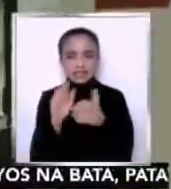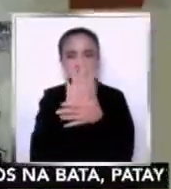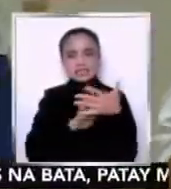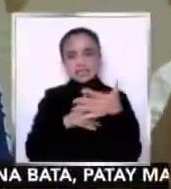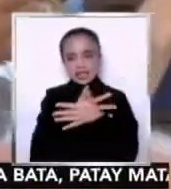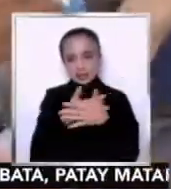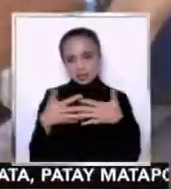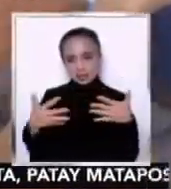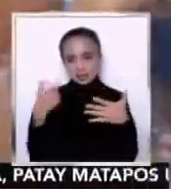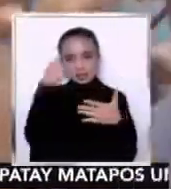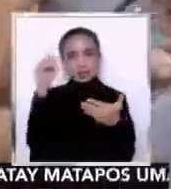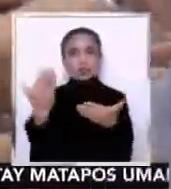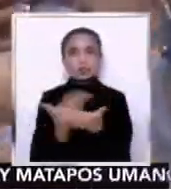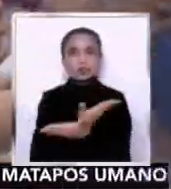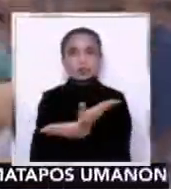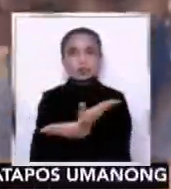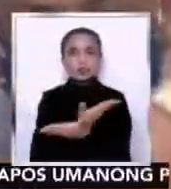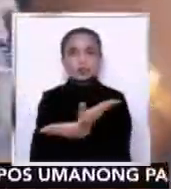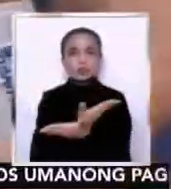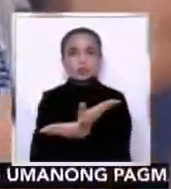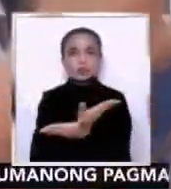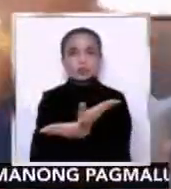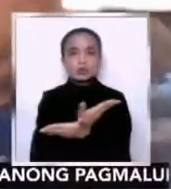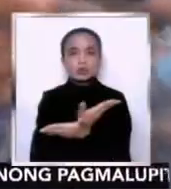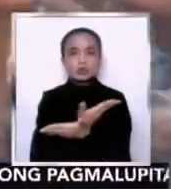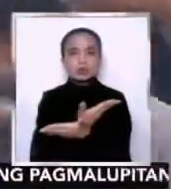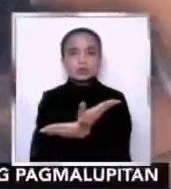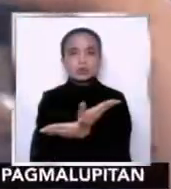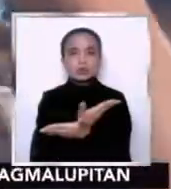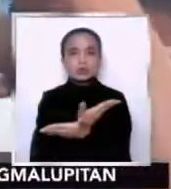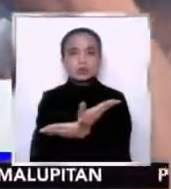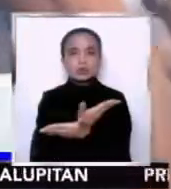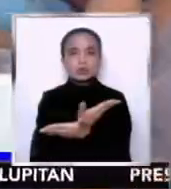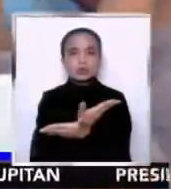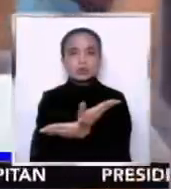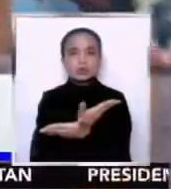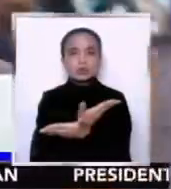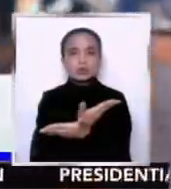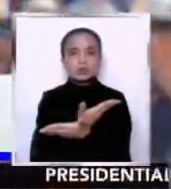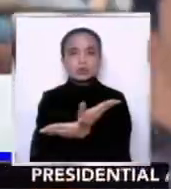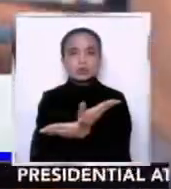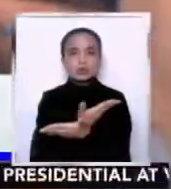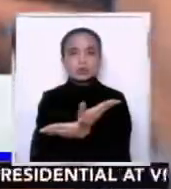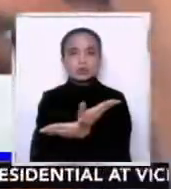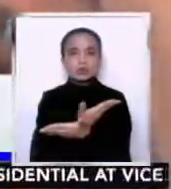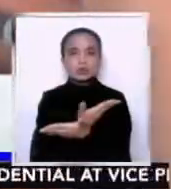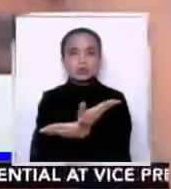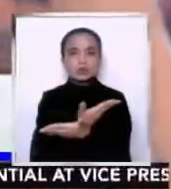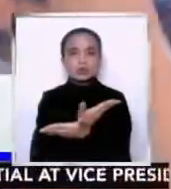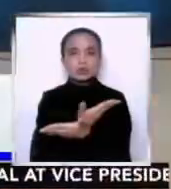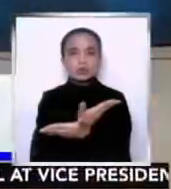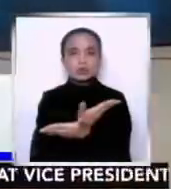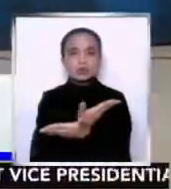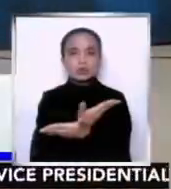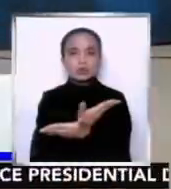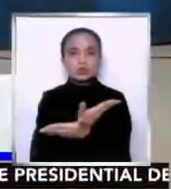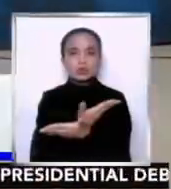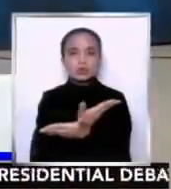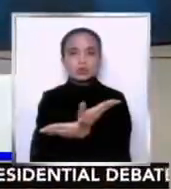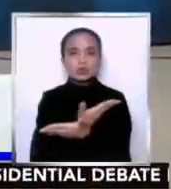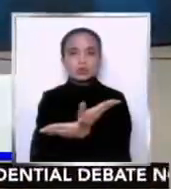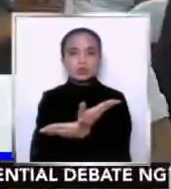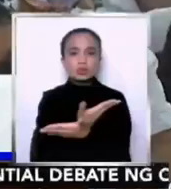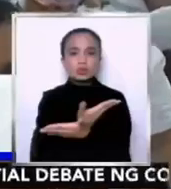Sa probinsya ng Rizal ng kampanya ngayong araw ang tambalang Senador Ping Lacson at Senate President Tito Soto kasama ang ilang senatorial